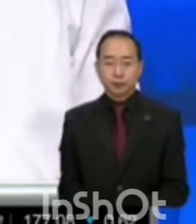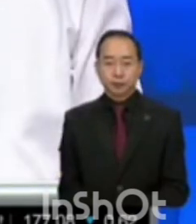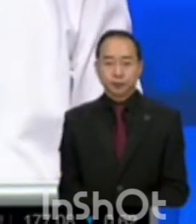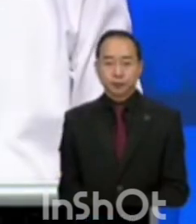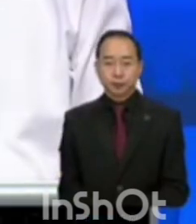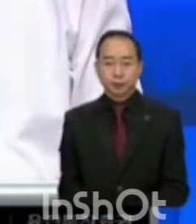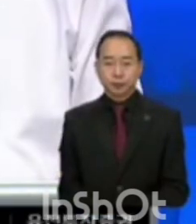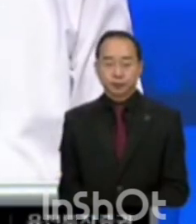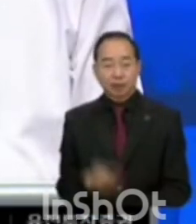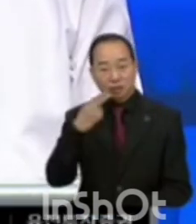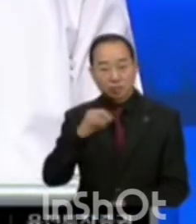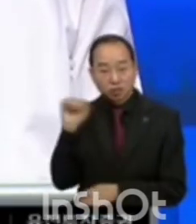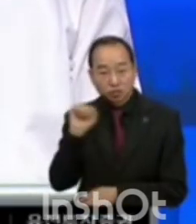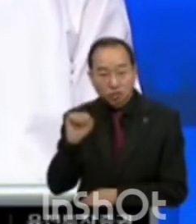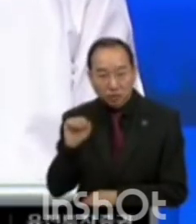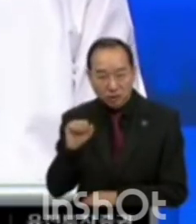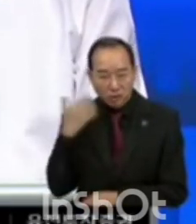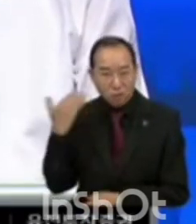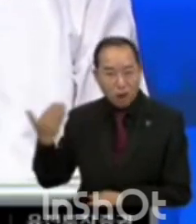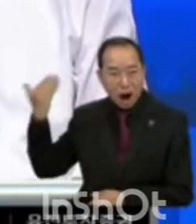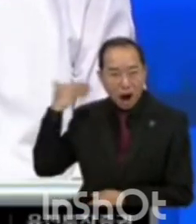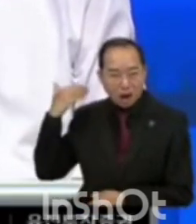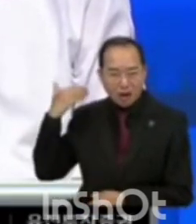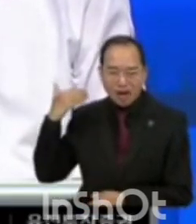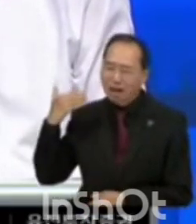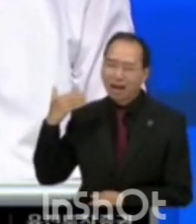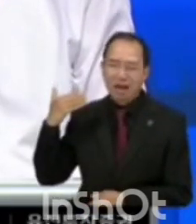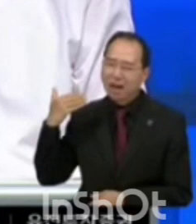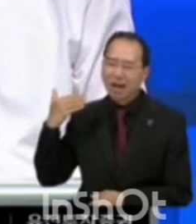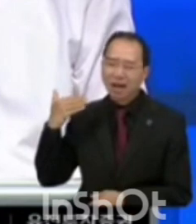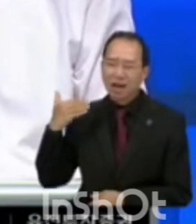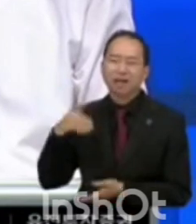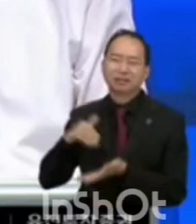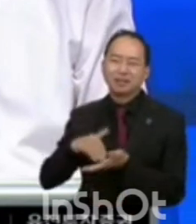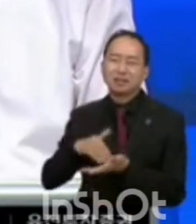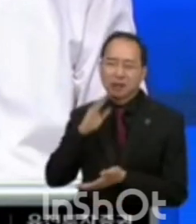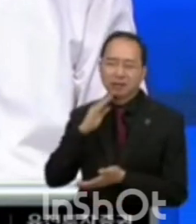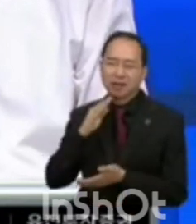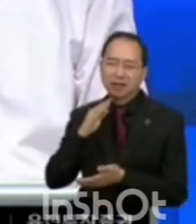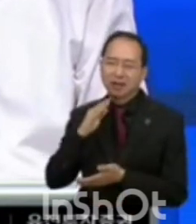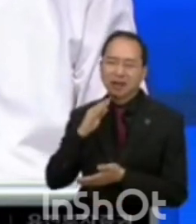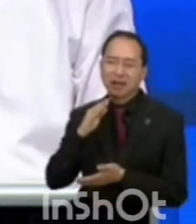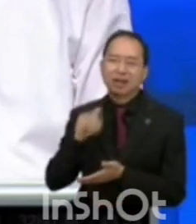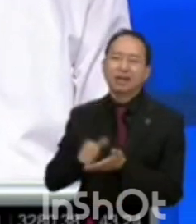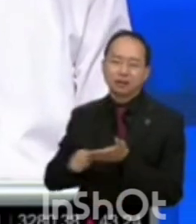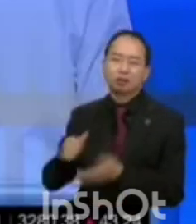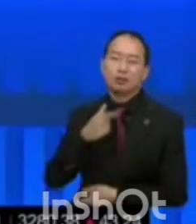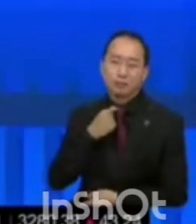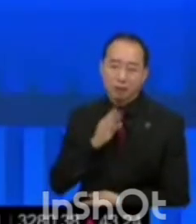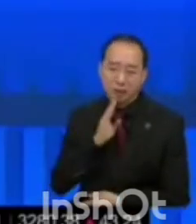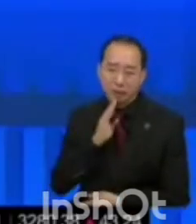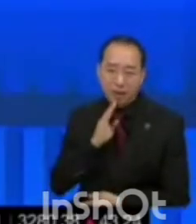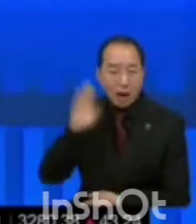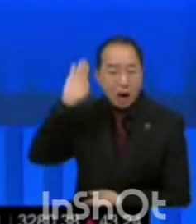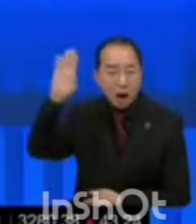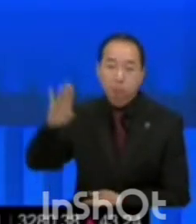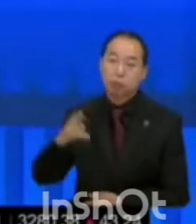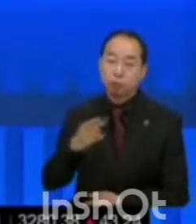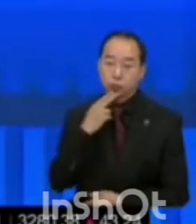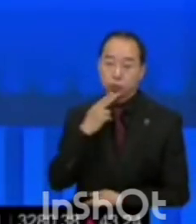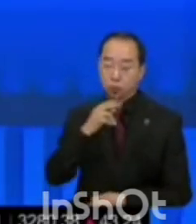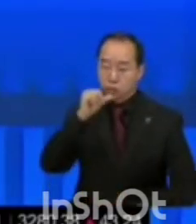사실 뭐 그 문제는 제가 과거로 돌아가서 지워버리고 싶은 제 인생의 오점인데 이제 앞으로는 없을 일이고 또 곧